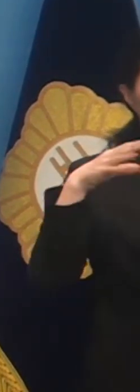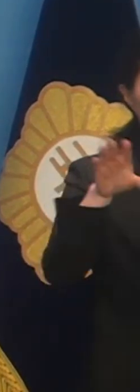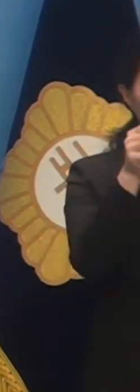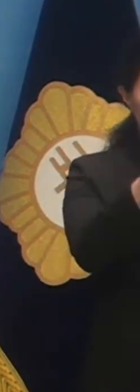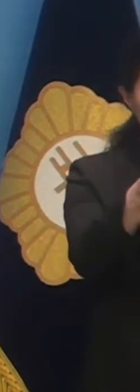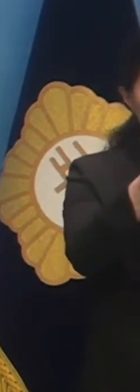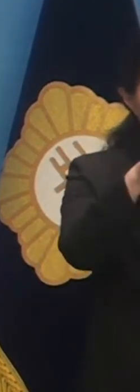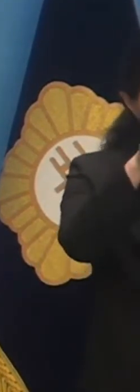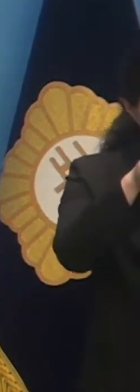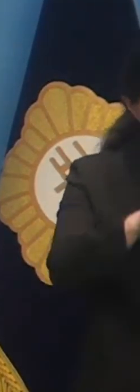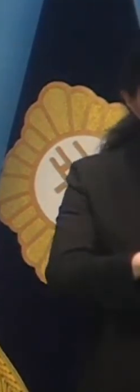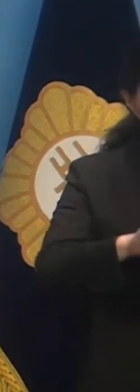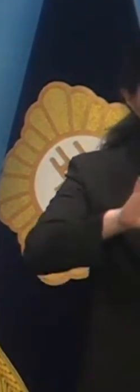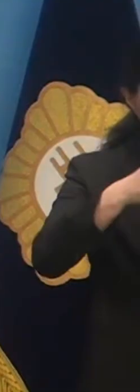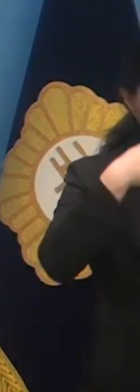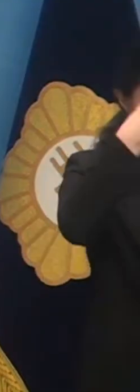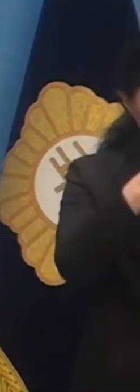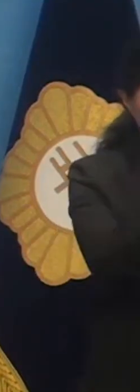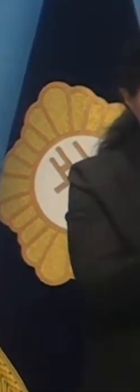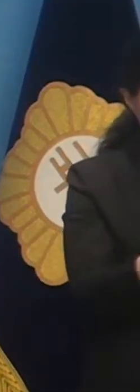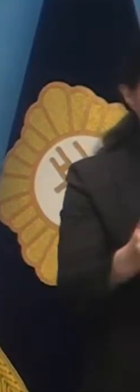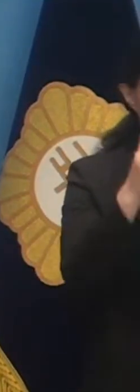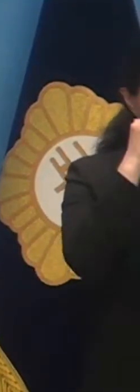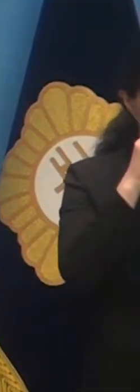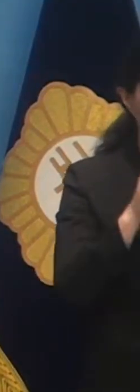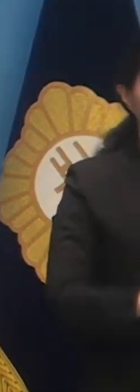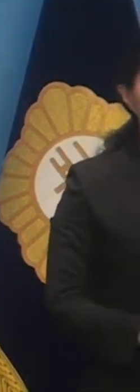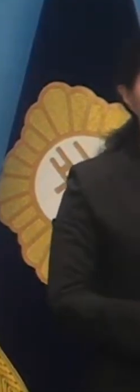직속으로 국가수사위원회를 두어